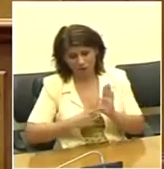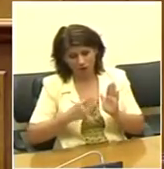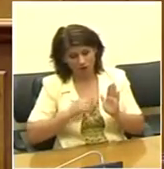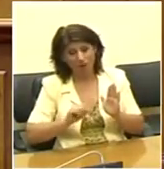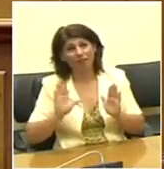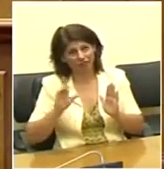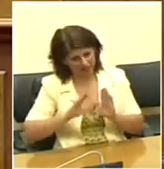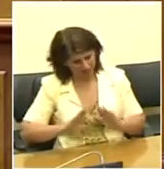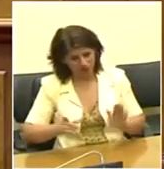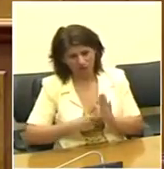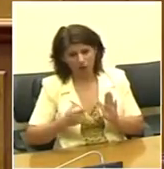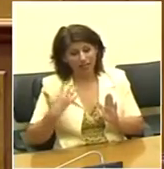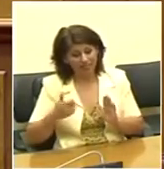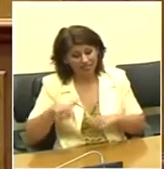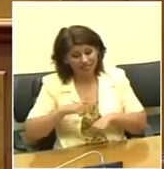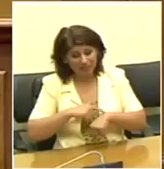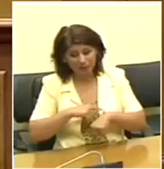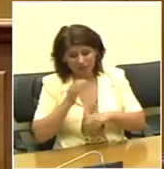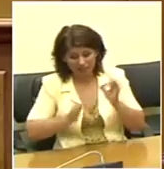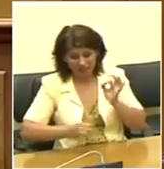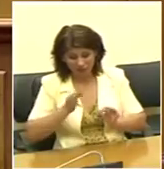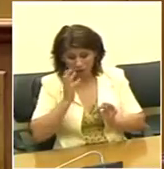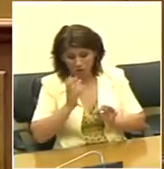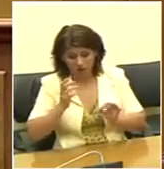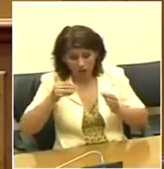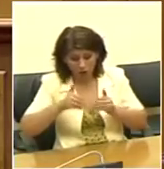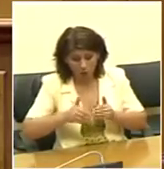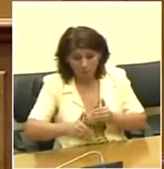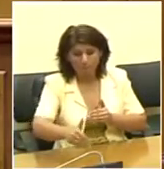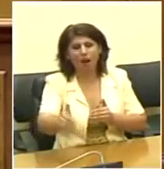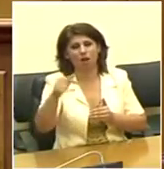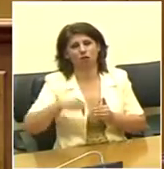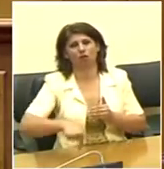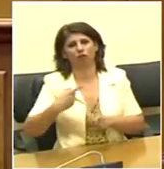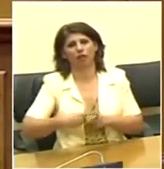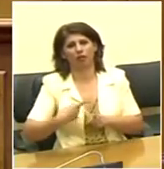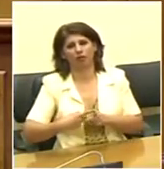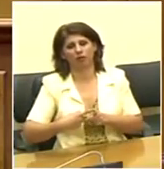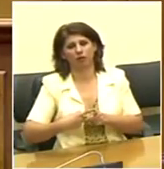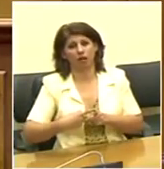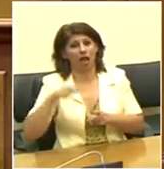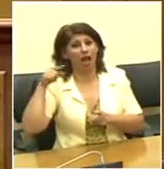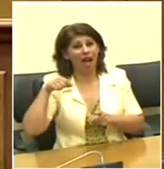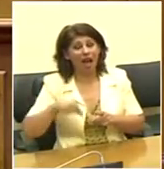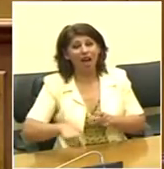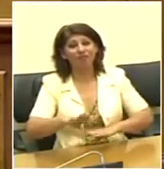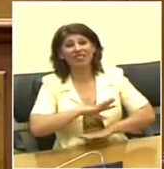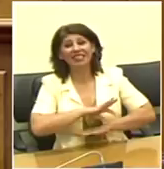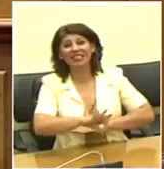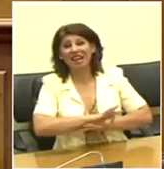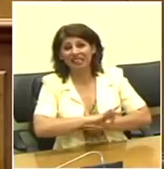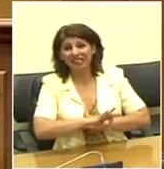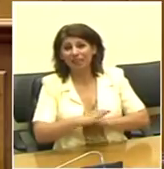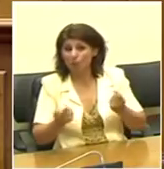είναι καιρός να συζητήσουμε σοβαρά για το μέλλον αυτής της χώρας. Αυτή τη στρατηγική που